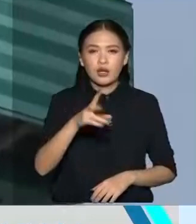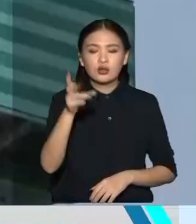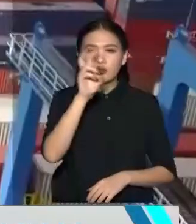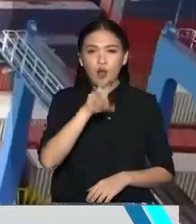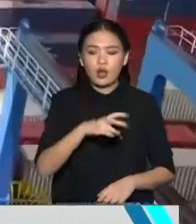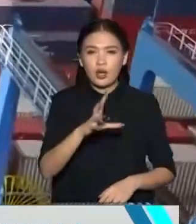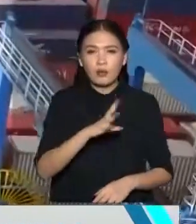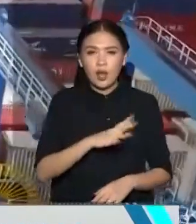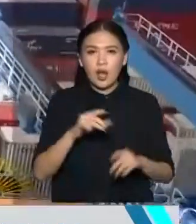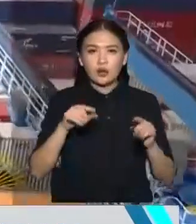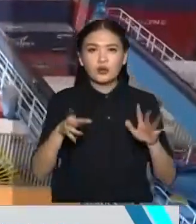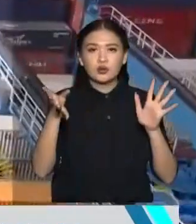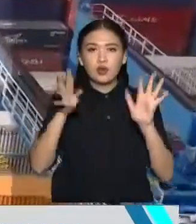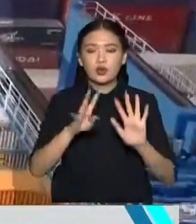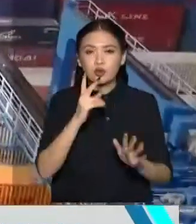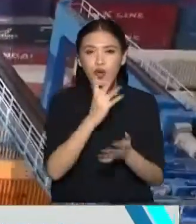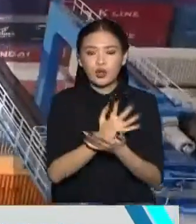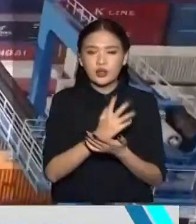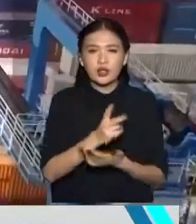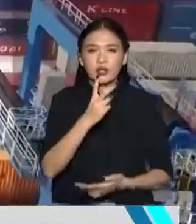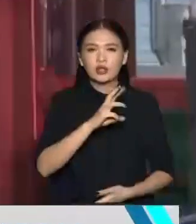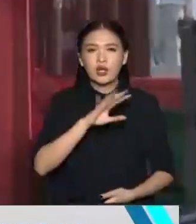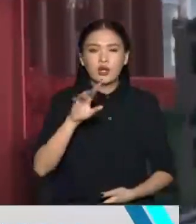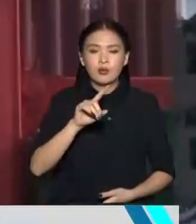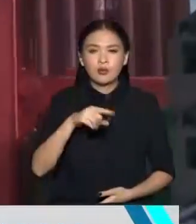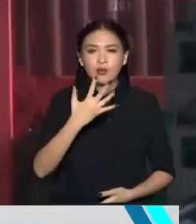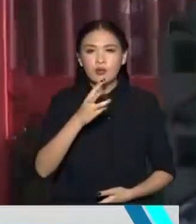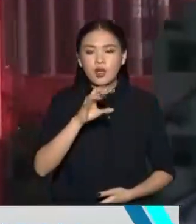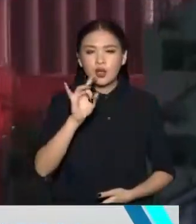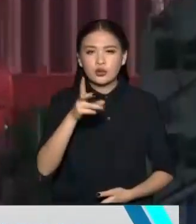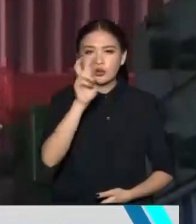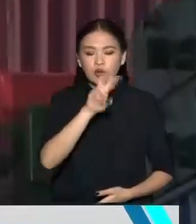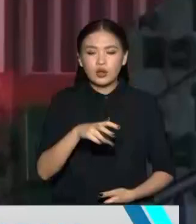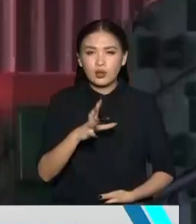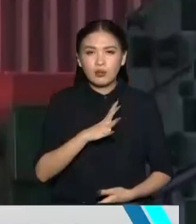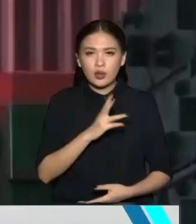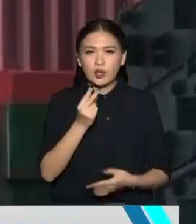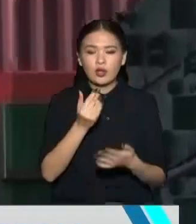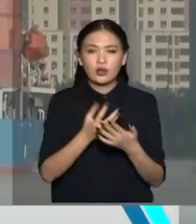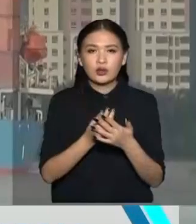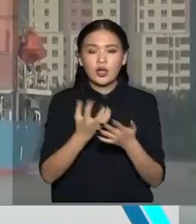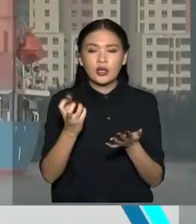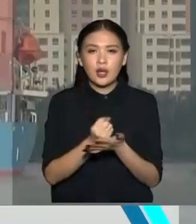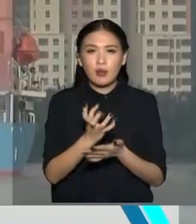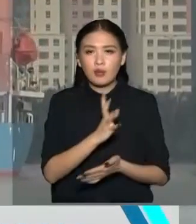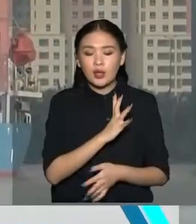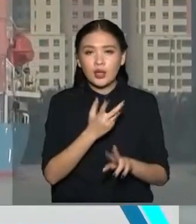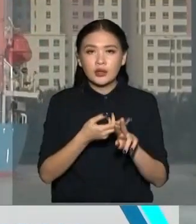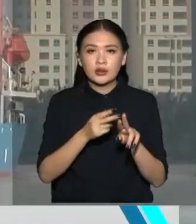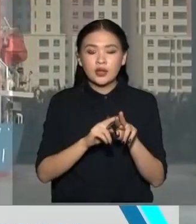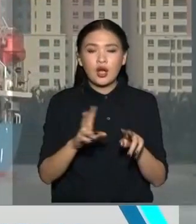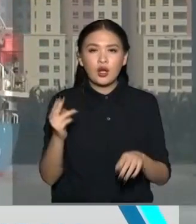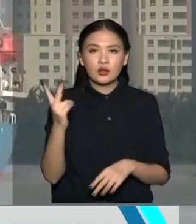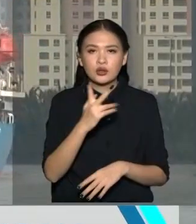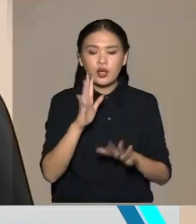биылғы жылдың 9 ай көрсеткіші бойынша 2,5 миллиард доллардан асқан. Бұл табысты бірқатар салалар бойынша еселеуге қос тарапта да